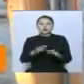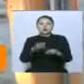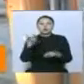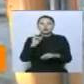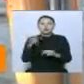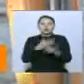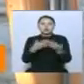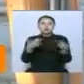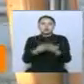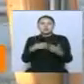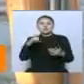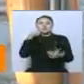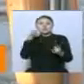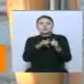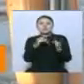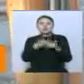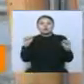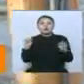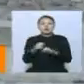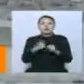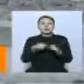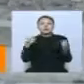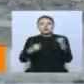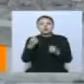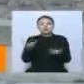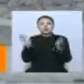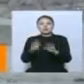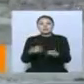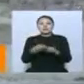қалалық төтенше жағдайлар бөліміне аязды күні жолда қалғандар жөнінде